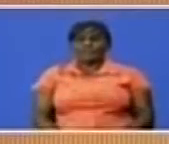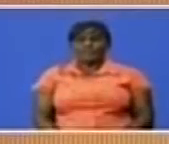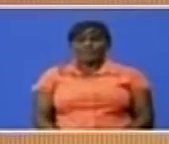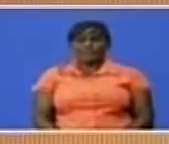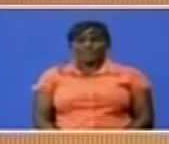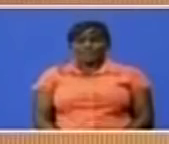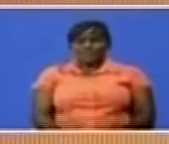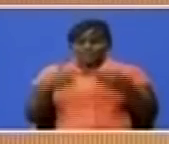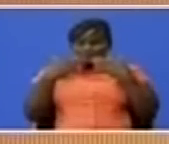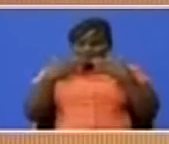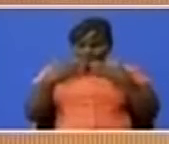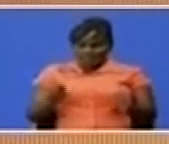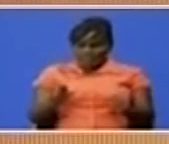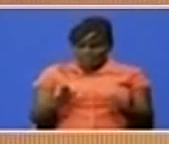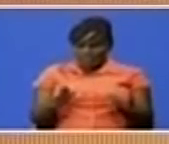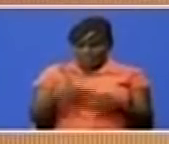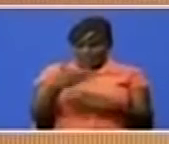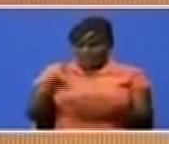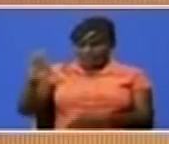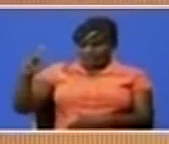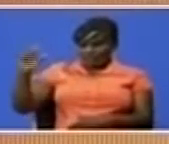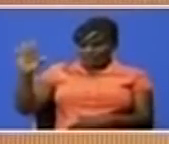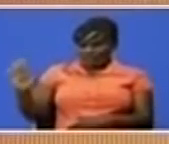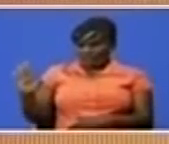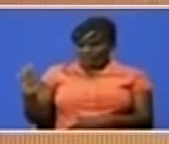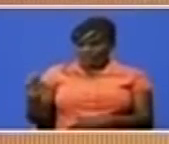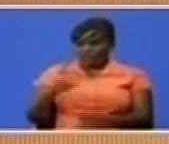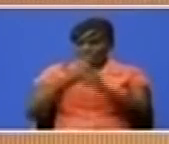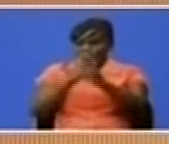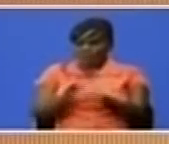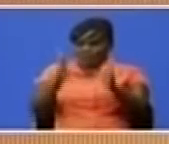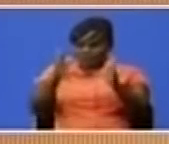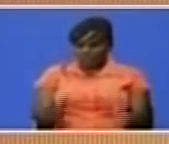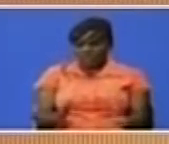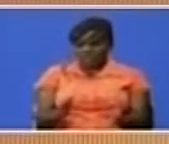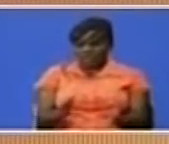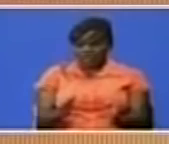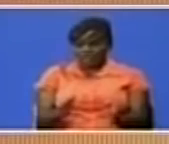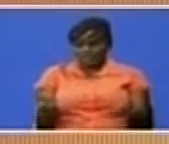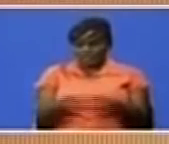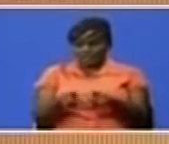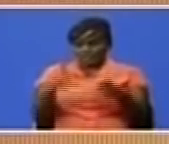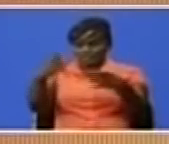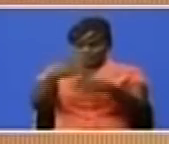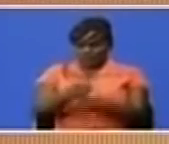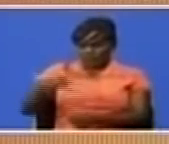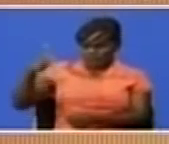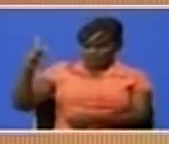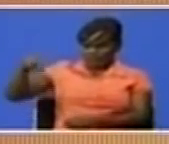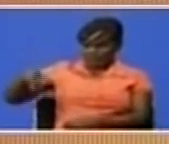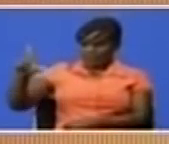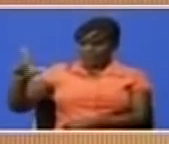Baada ya kukamilika kwa ligi ya humu nchini, shirikisho la wanahabari wa michezo nchini likishirikiana na kampuni ya KPL